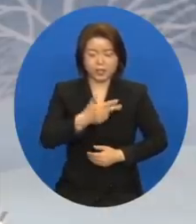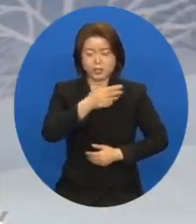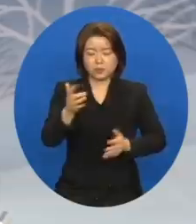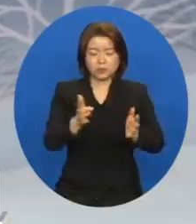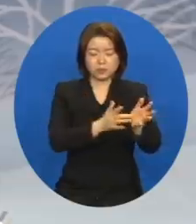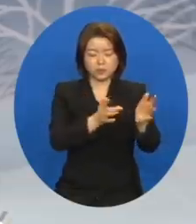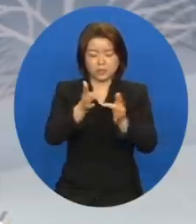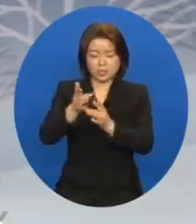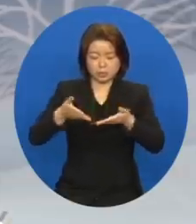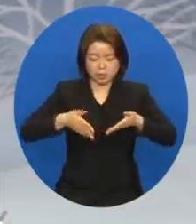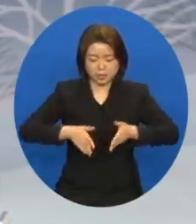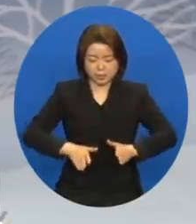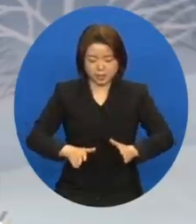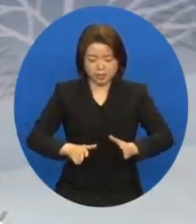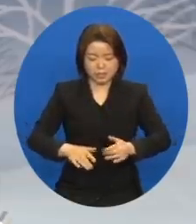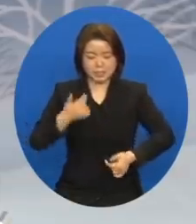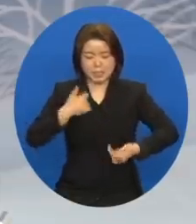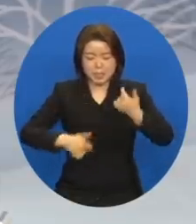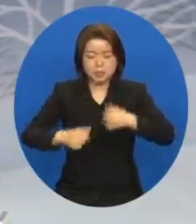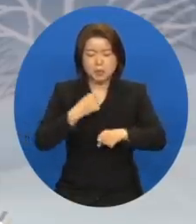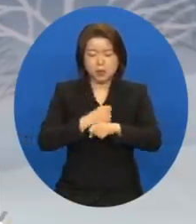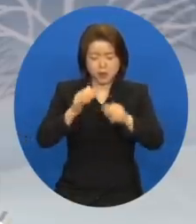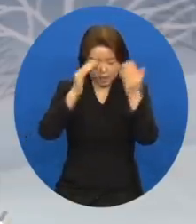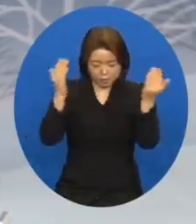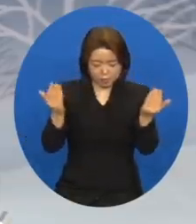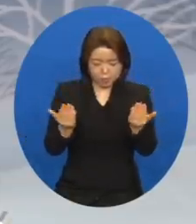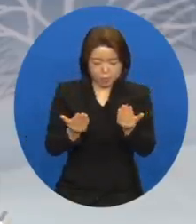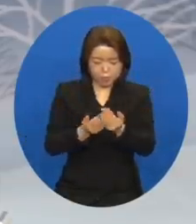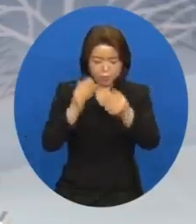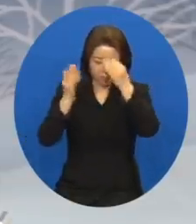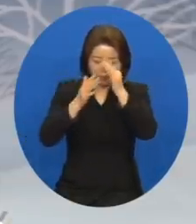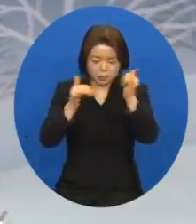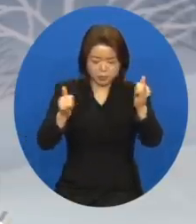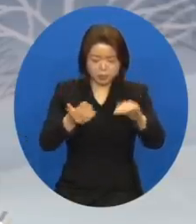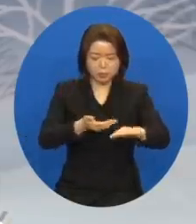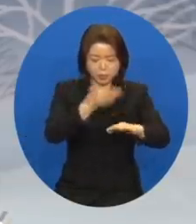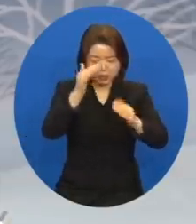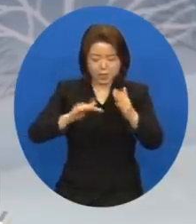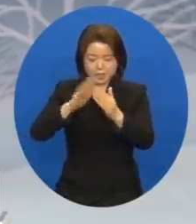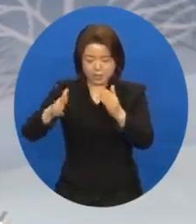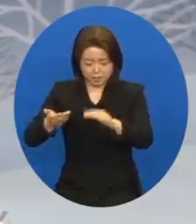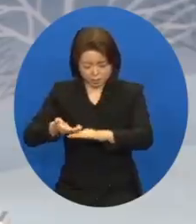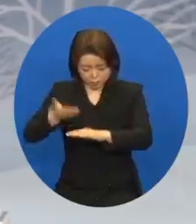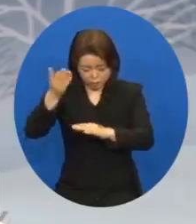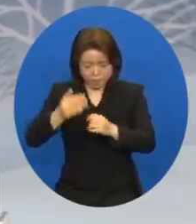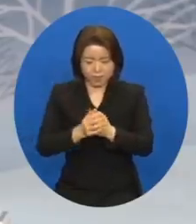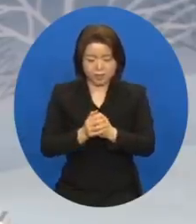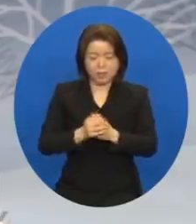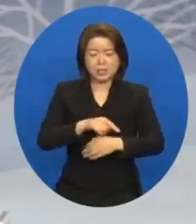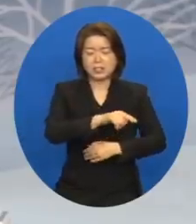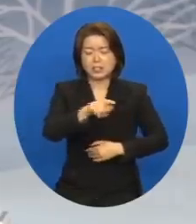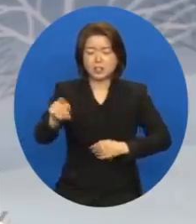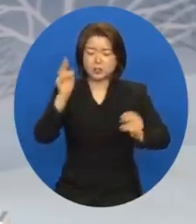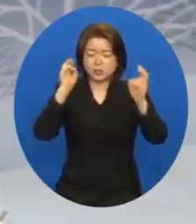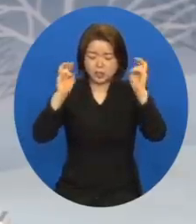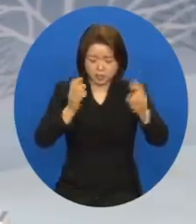예수님의 탄생을 기뻐하는 모든 성도들 위해, 그 가정 위에, 그리고 저들의 기업